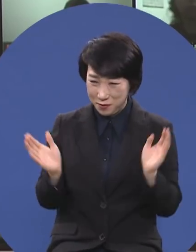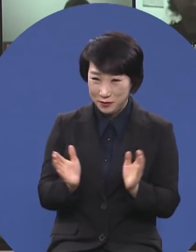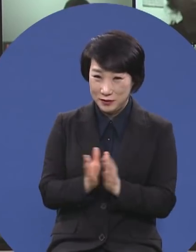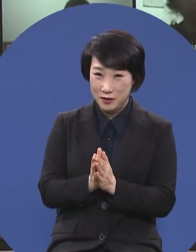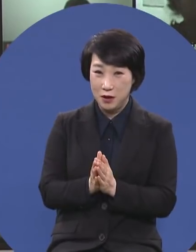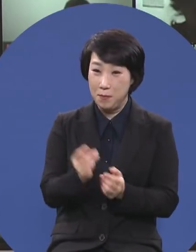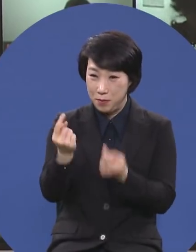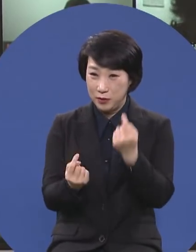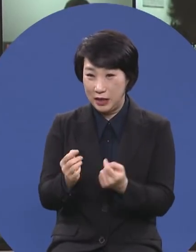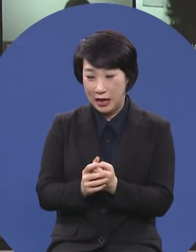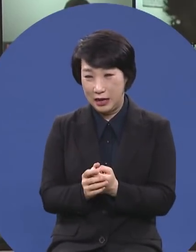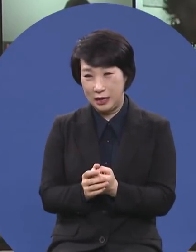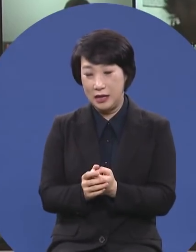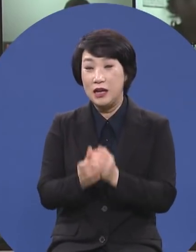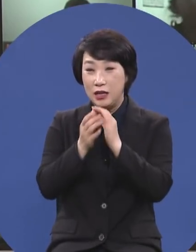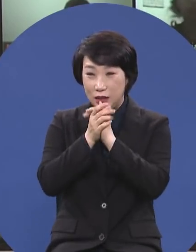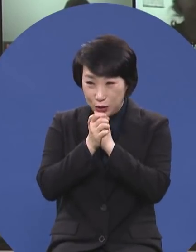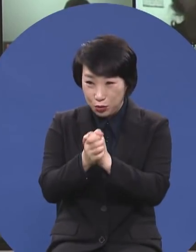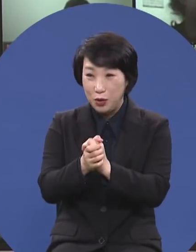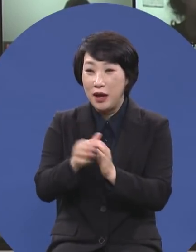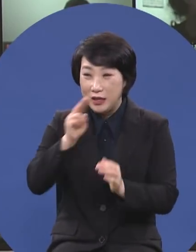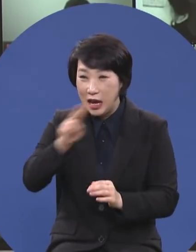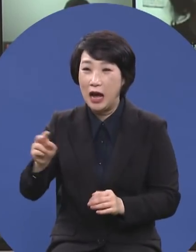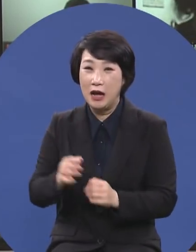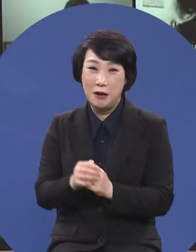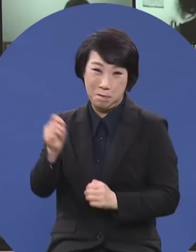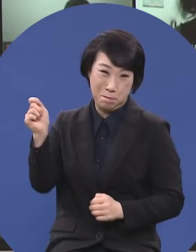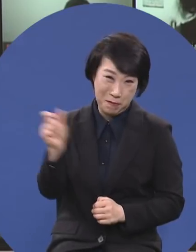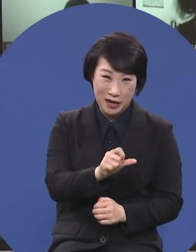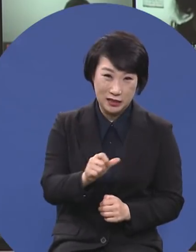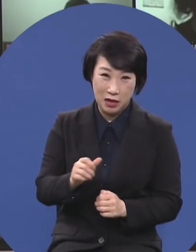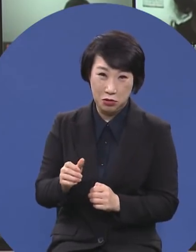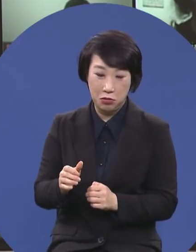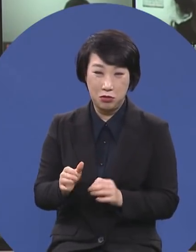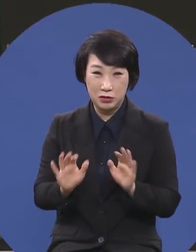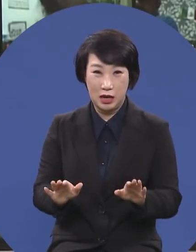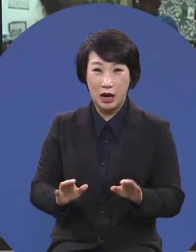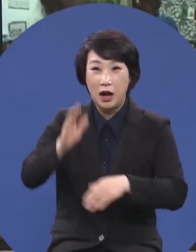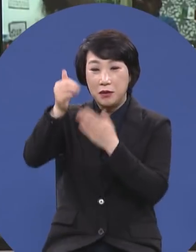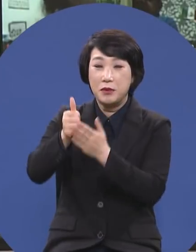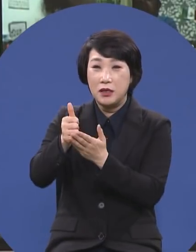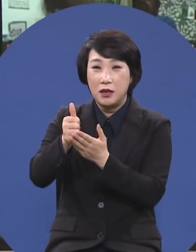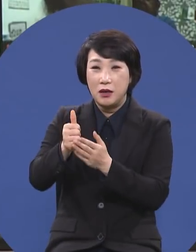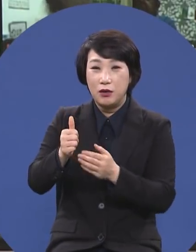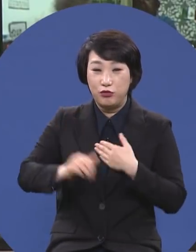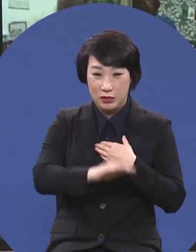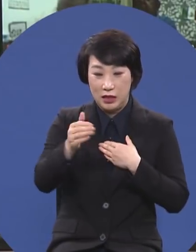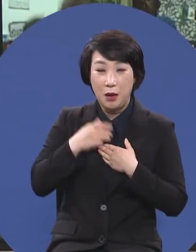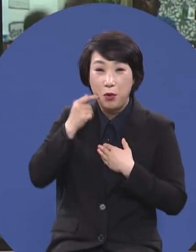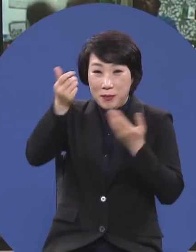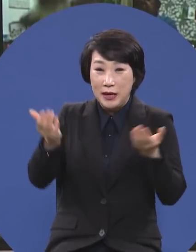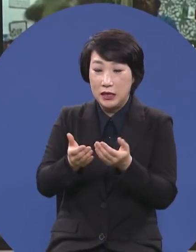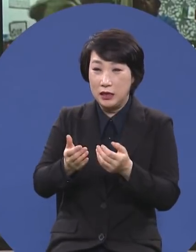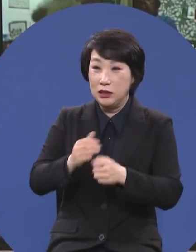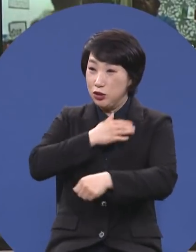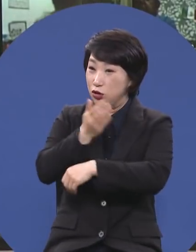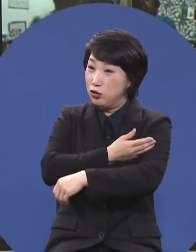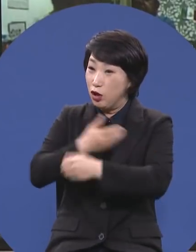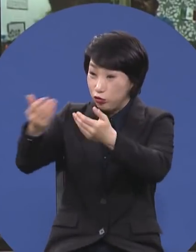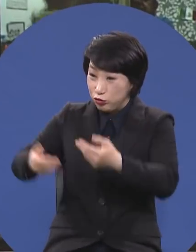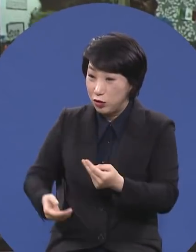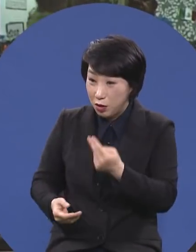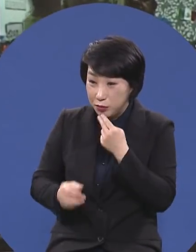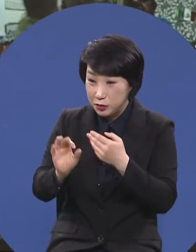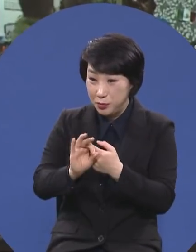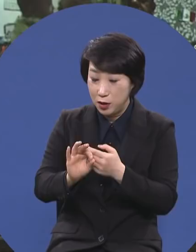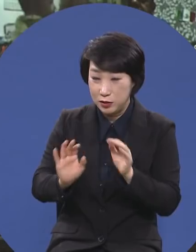모든 것보다도 기름길이다. 하나님이 목회하실 능력을 주지 않으면 하나님이 목회할